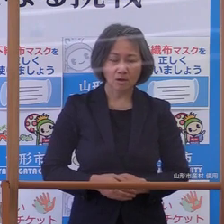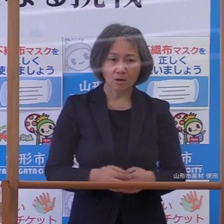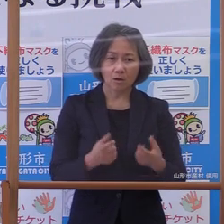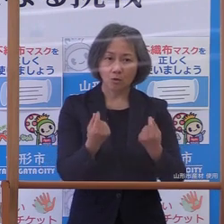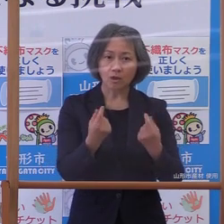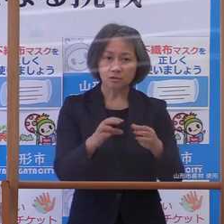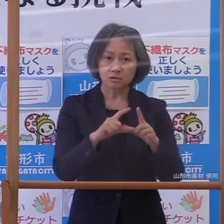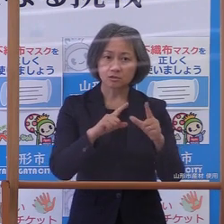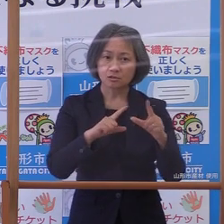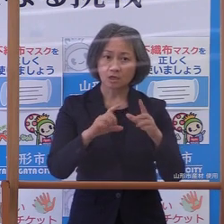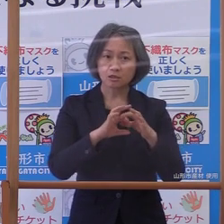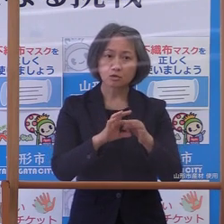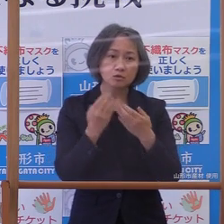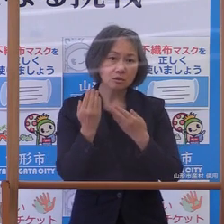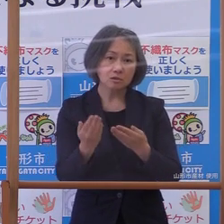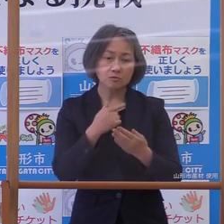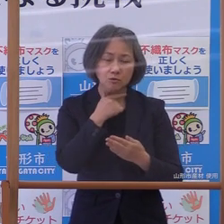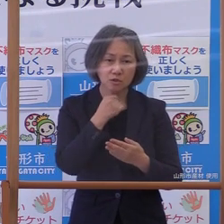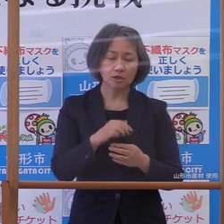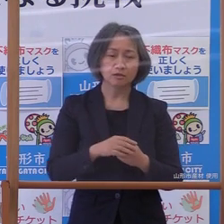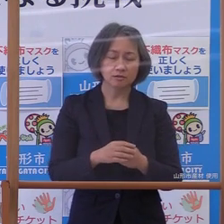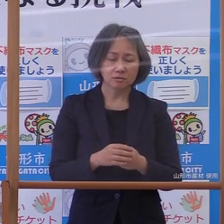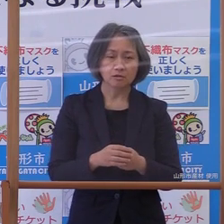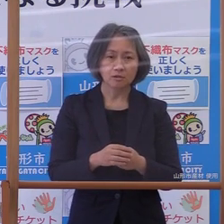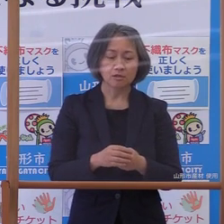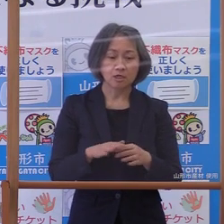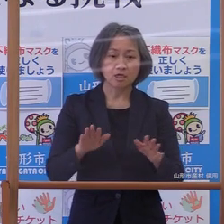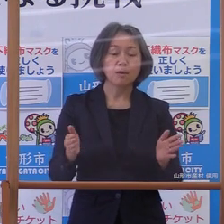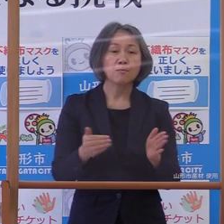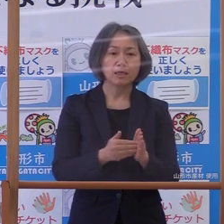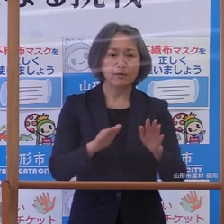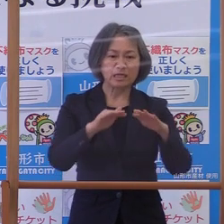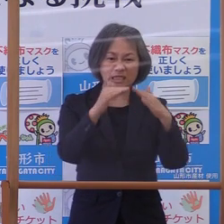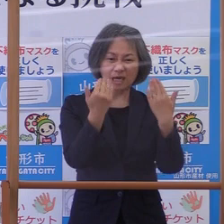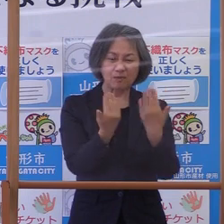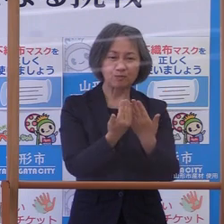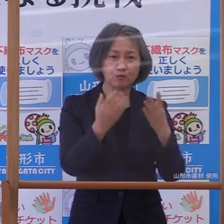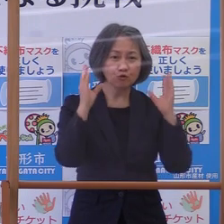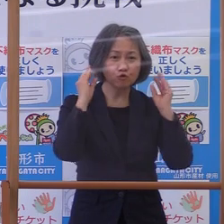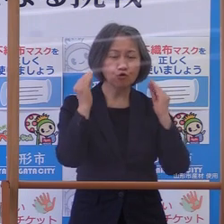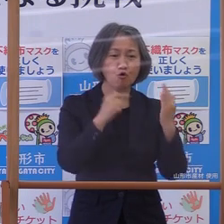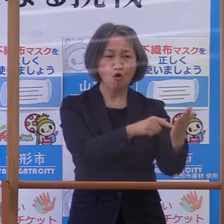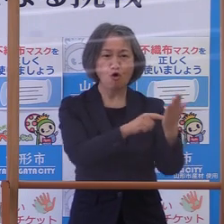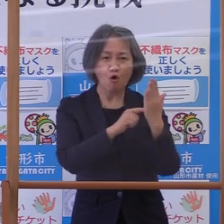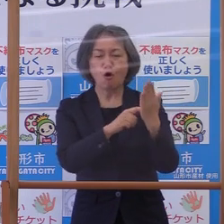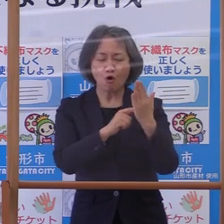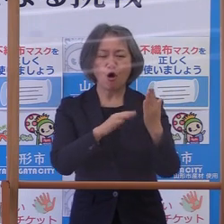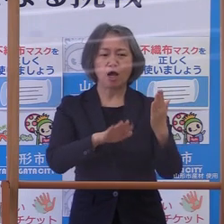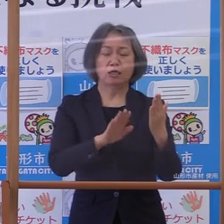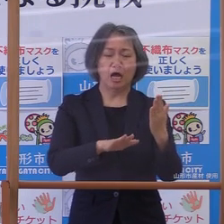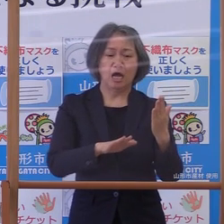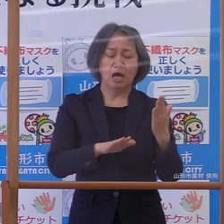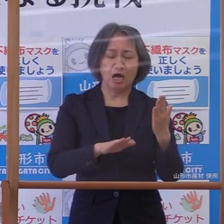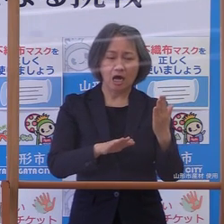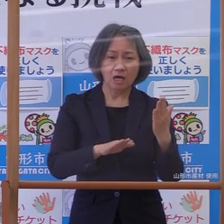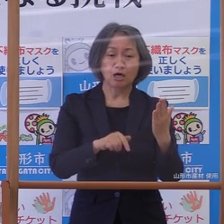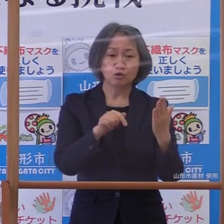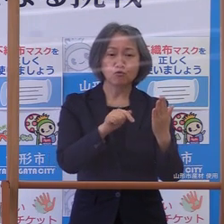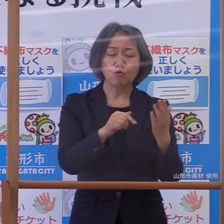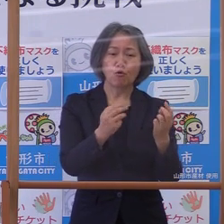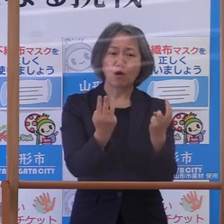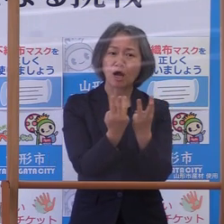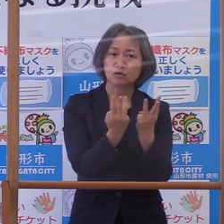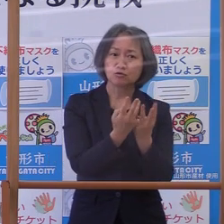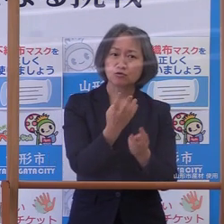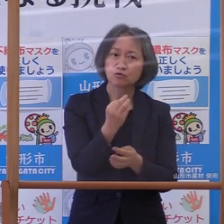で伺いたいことがございまして、これまでその全情報を届けてたってことですけど、大体ごめんなさい、全部で何情報ぐらいあって、それから